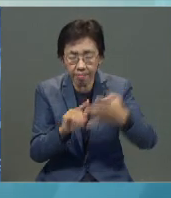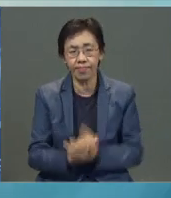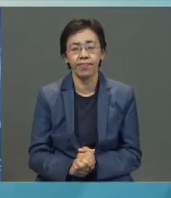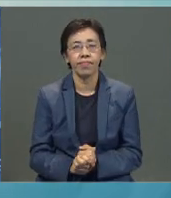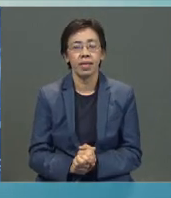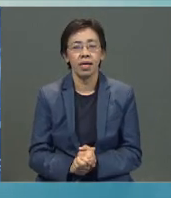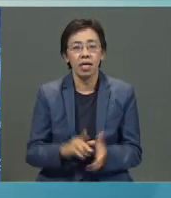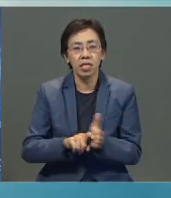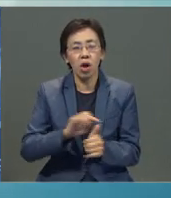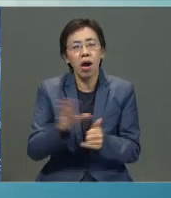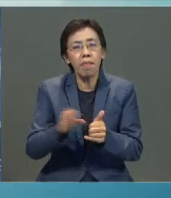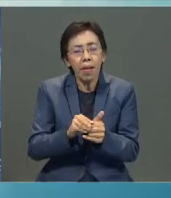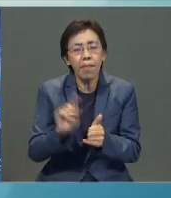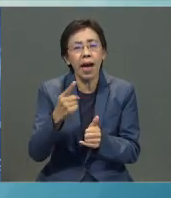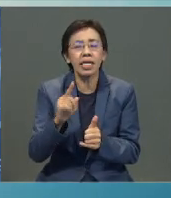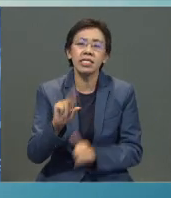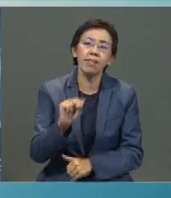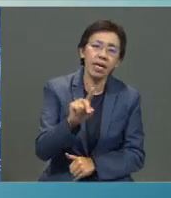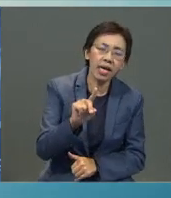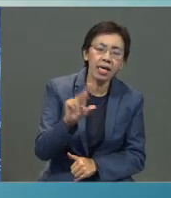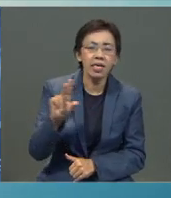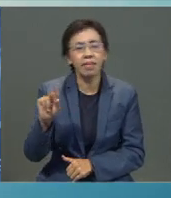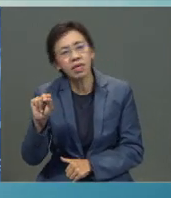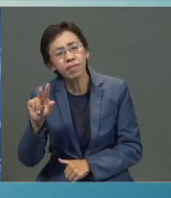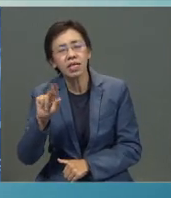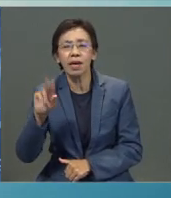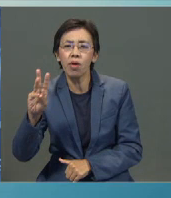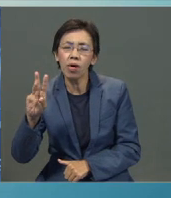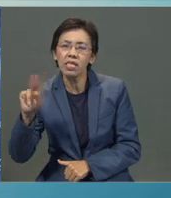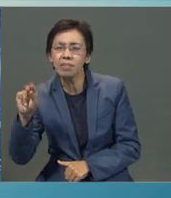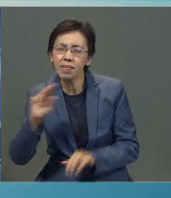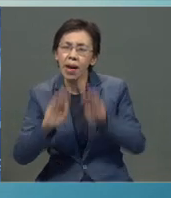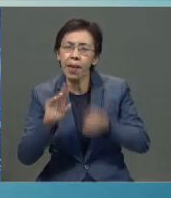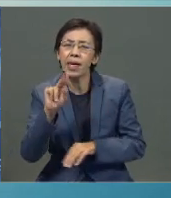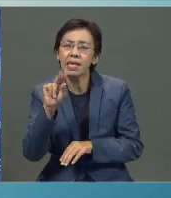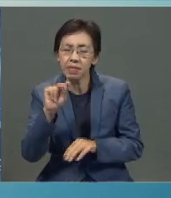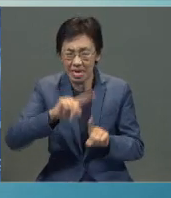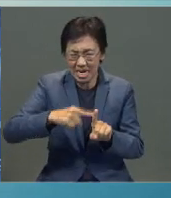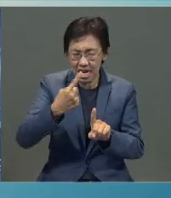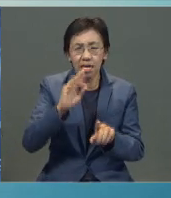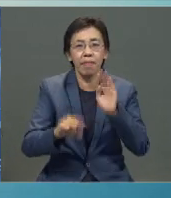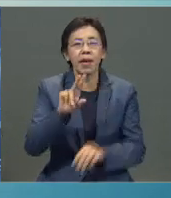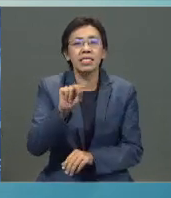ถ้ามีอะไรเฉลี่ยที่เราพบรายใหม่เนี่ยนะครับ31รายบ้าง 30 36 39ที่ร้อยละ 30